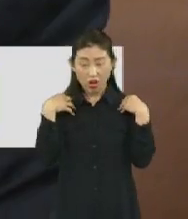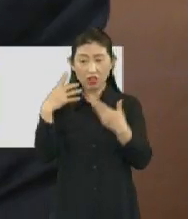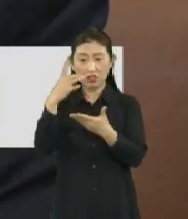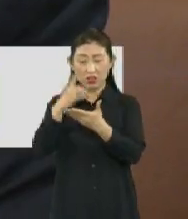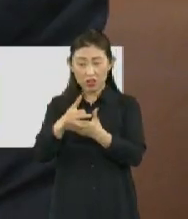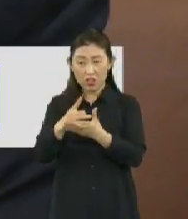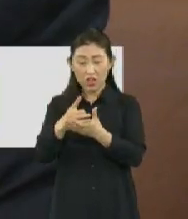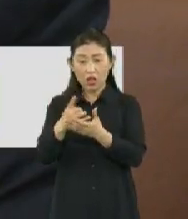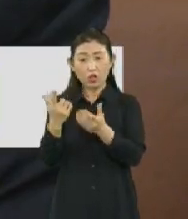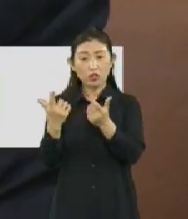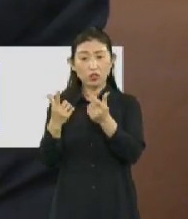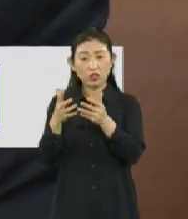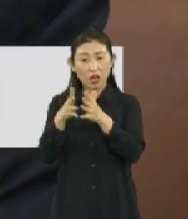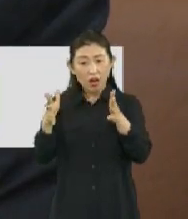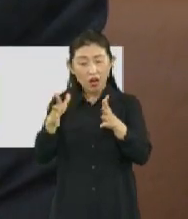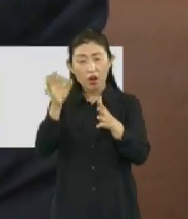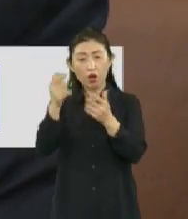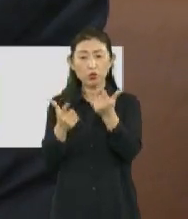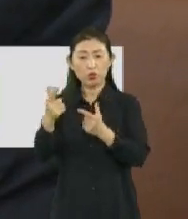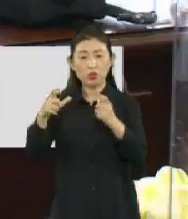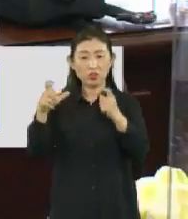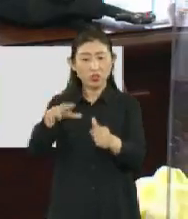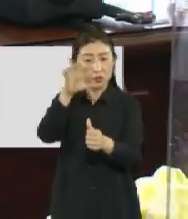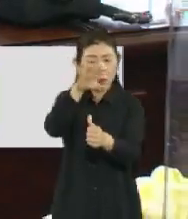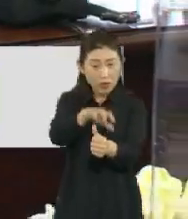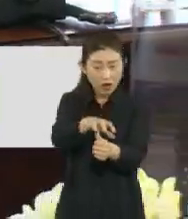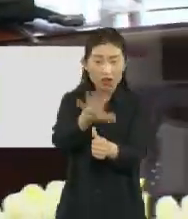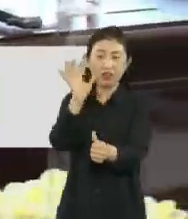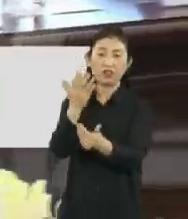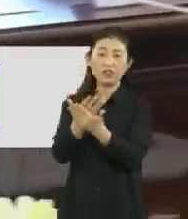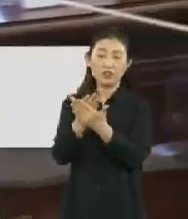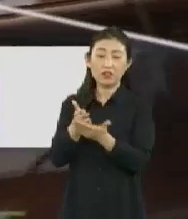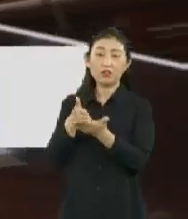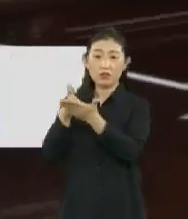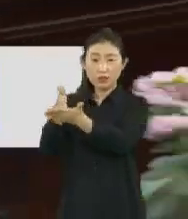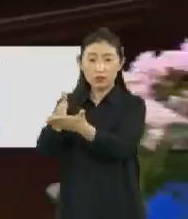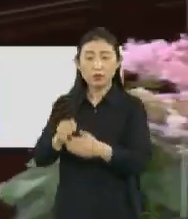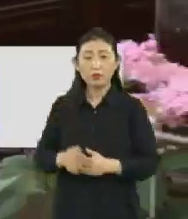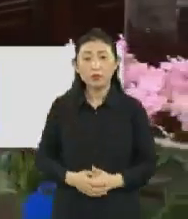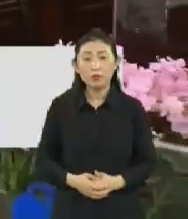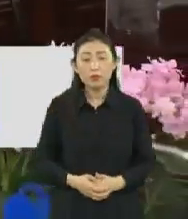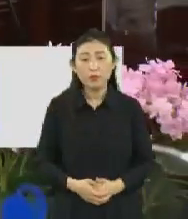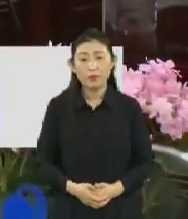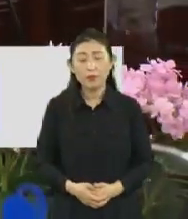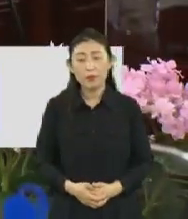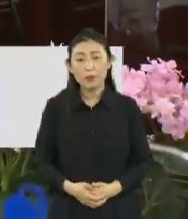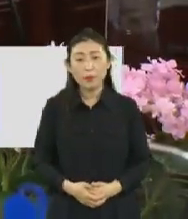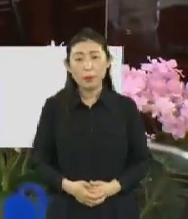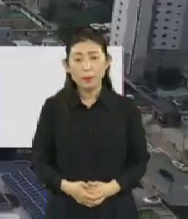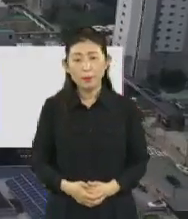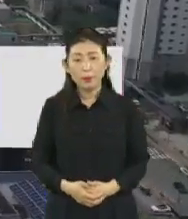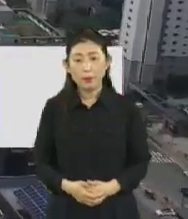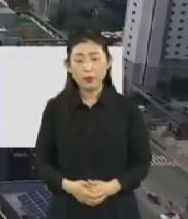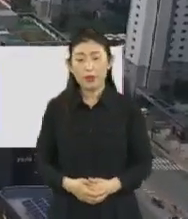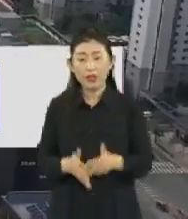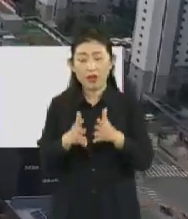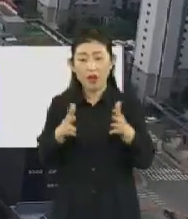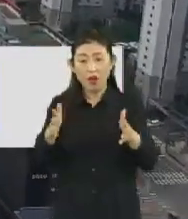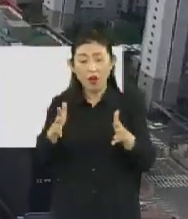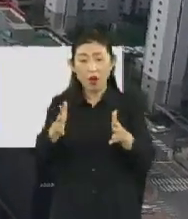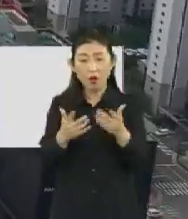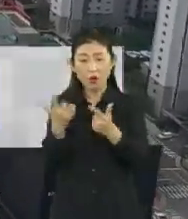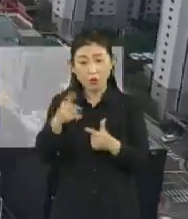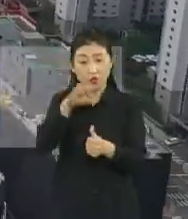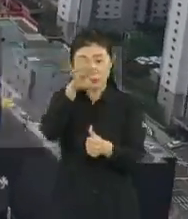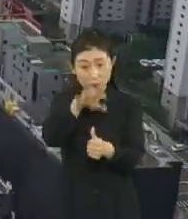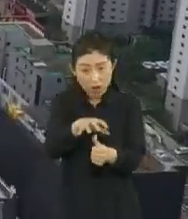천안 전 지역에 대한 부동산 조정 대상 지역 지정을 해제해 줄 것을 요청했다고 설명했습니다. 부동산 조정 대상